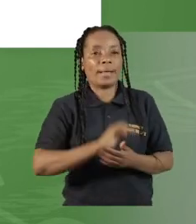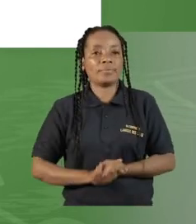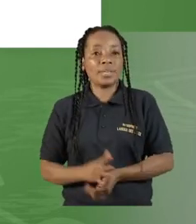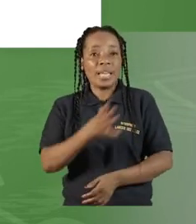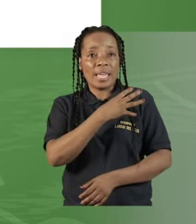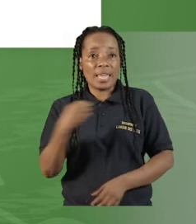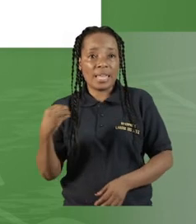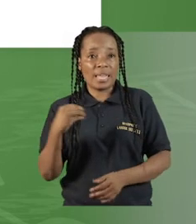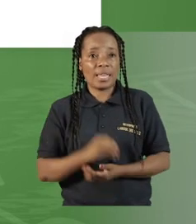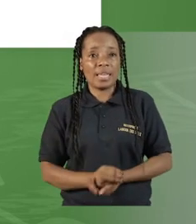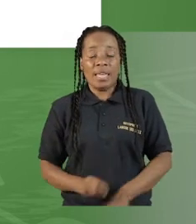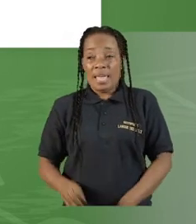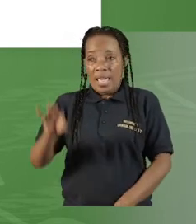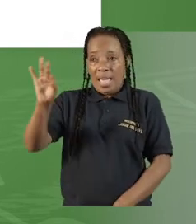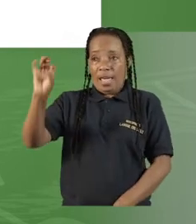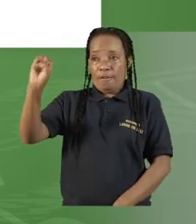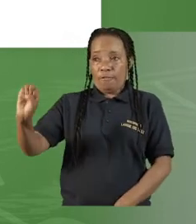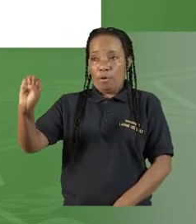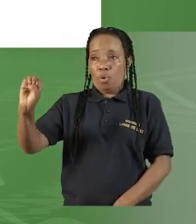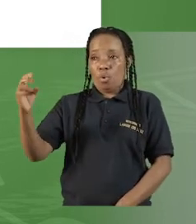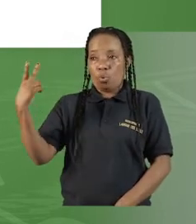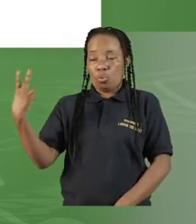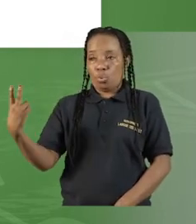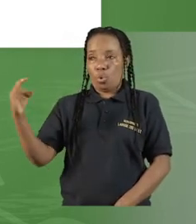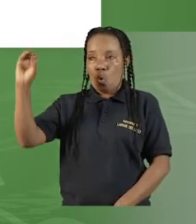Fe2O3 par le coefficient 2.